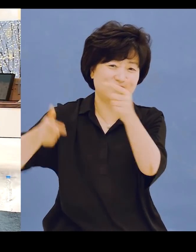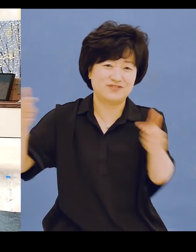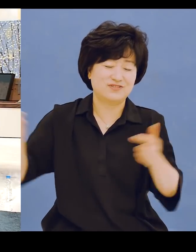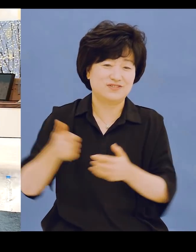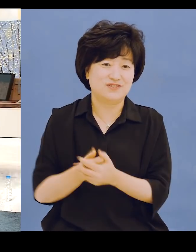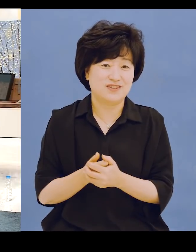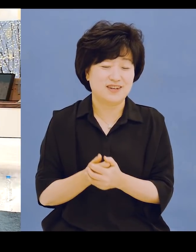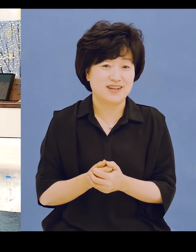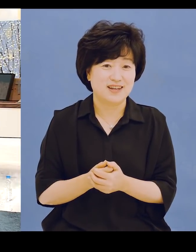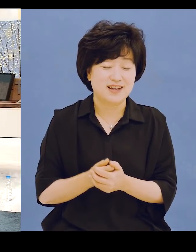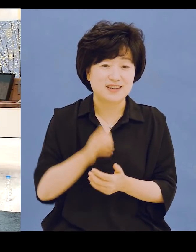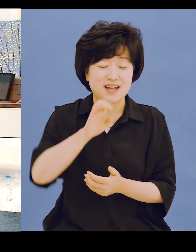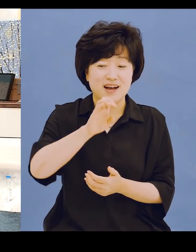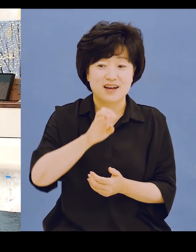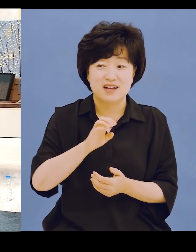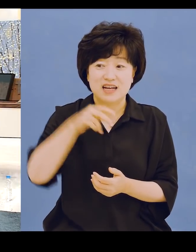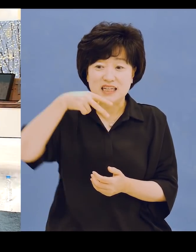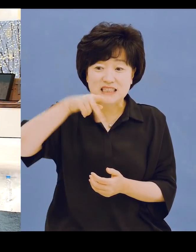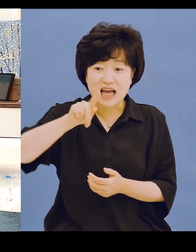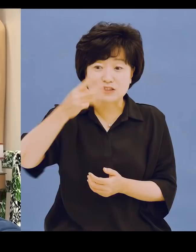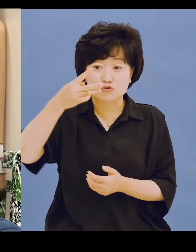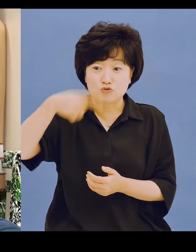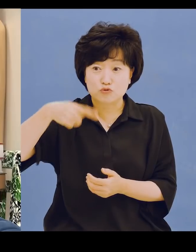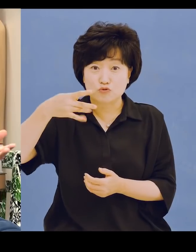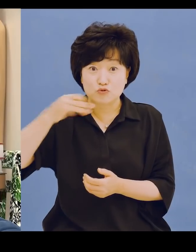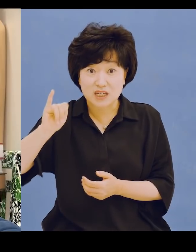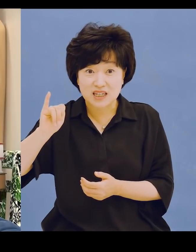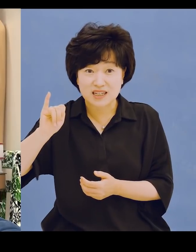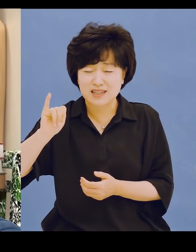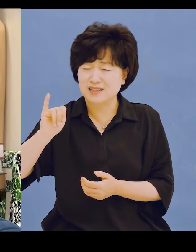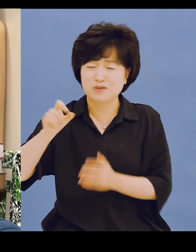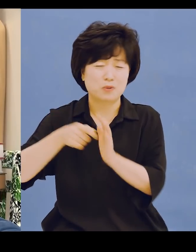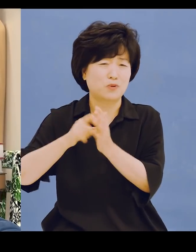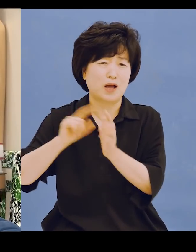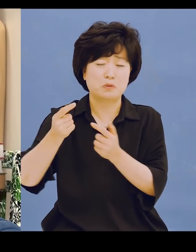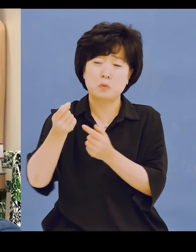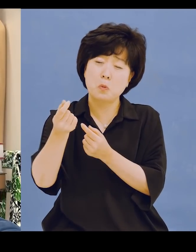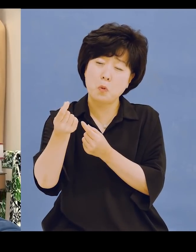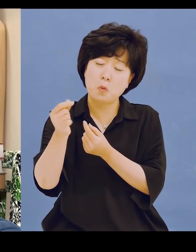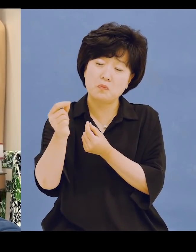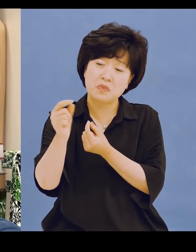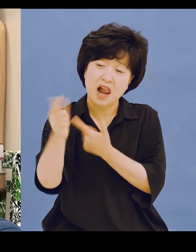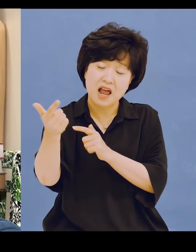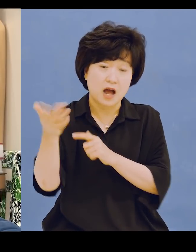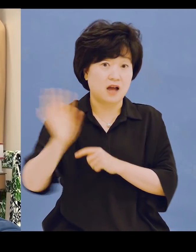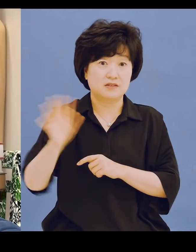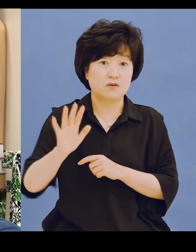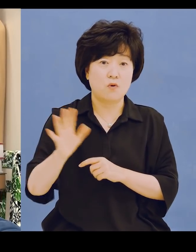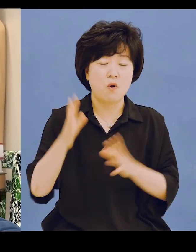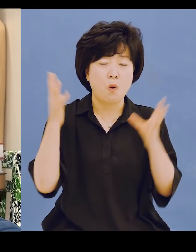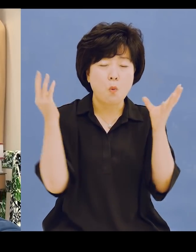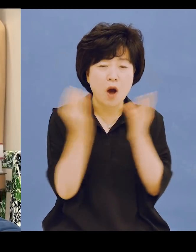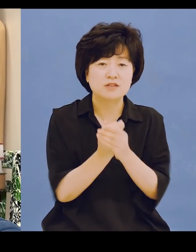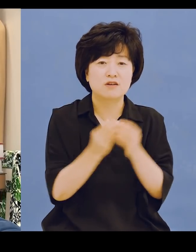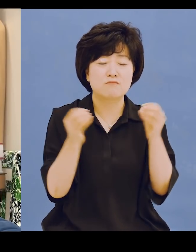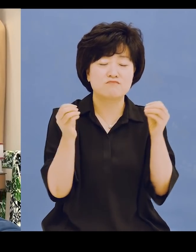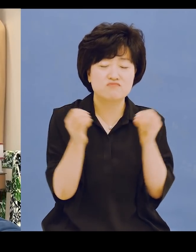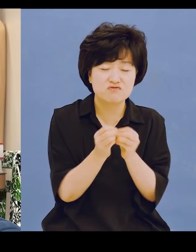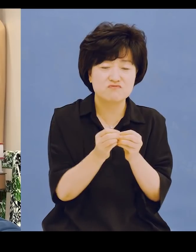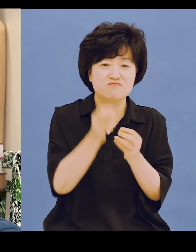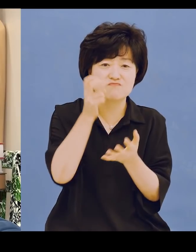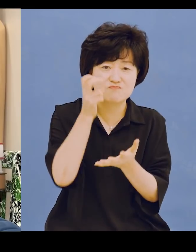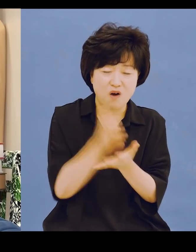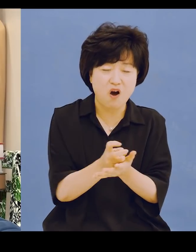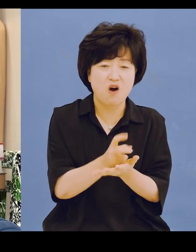예, 언어 자체가 뭐 우리가 일본어, 중국어, 한국어가 만나면 통하지 않는 것처럼 네네. 와. 전혀 문법도 다르고 예.